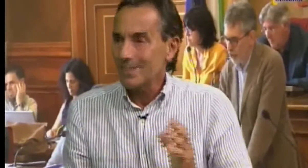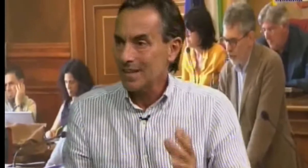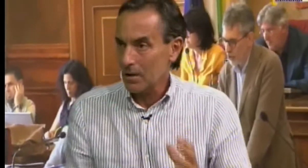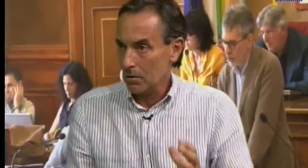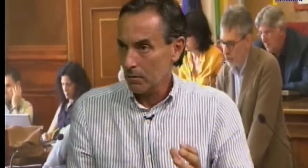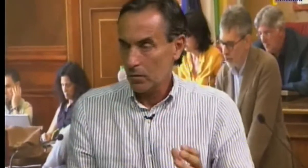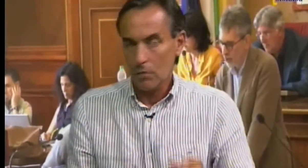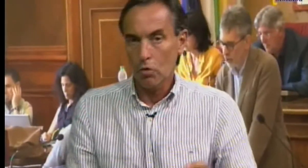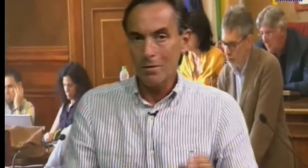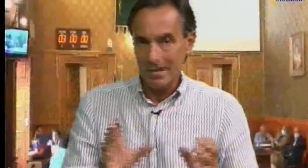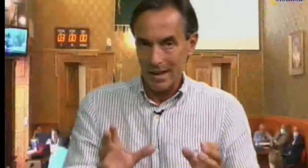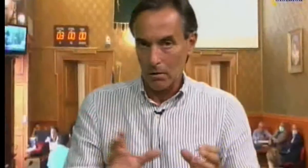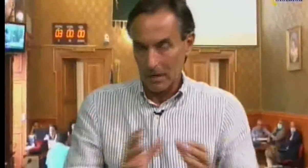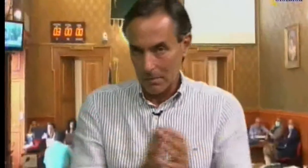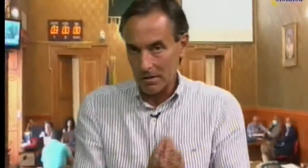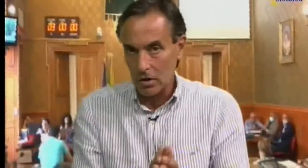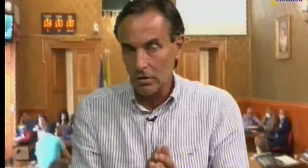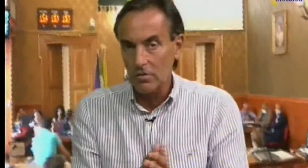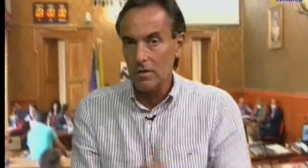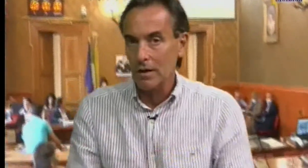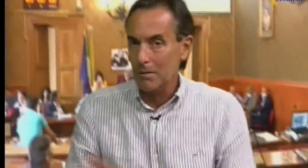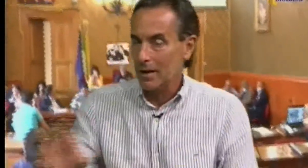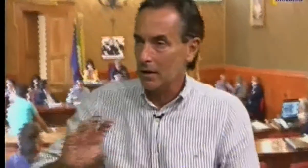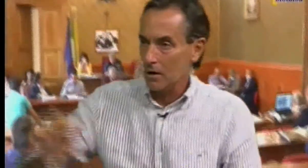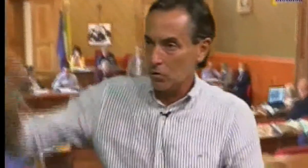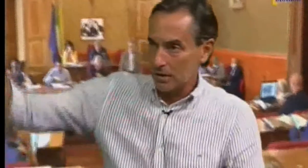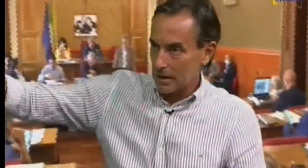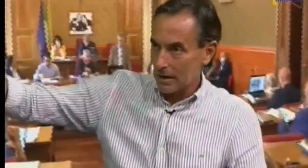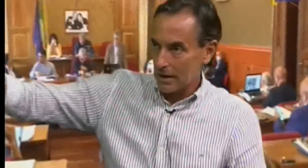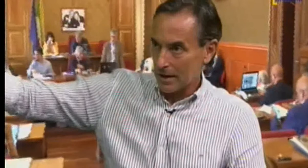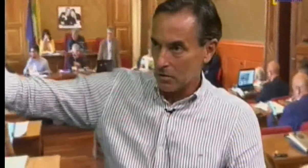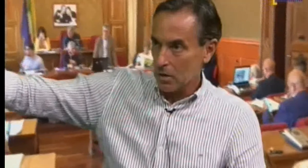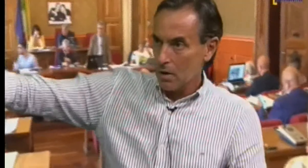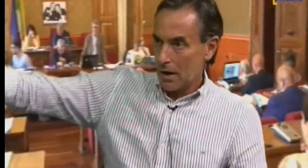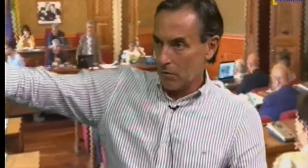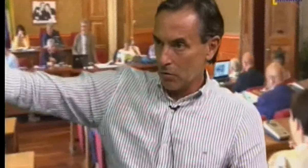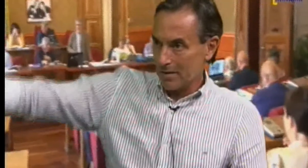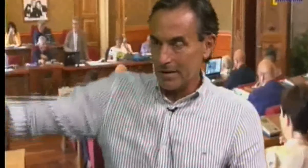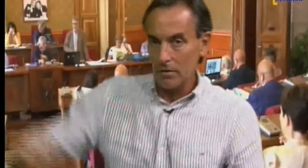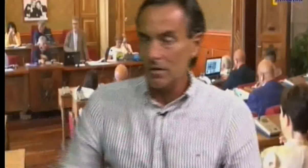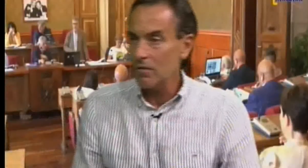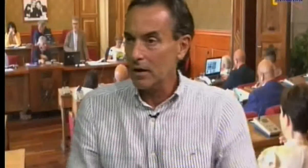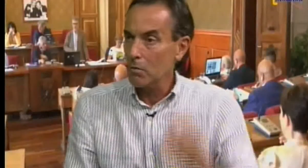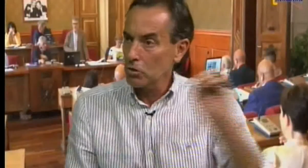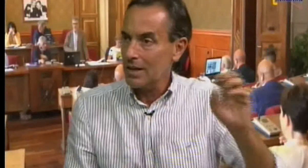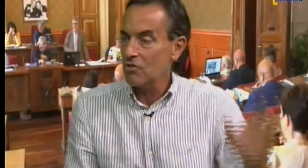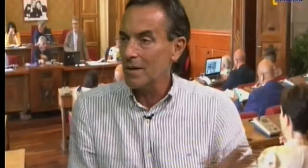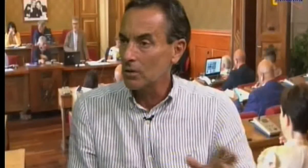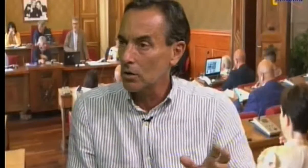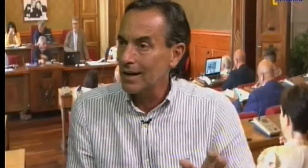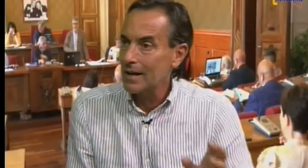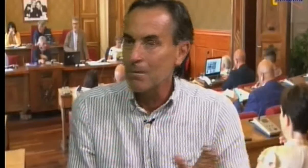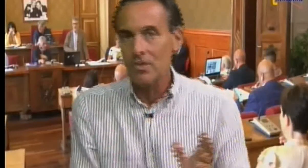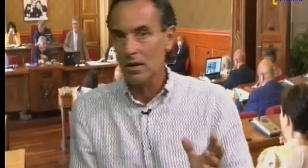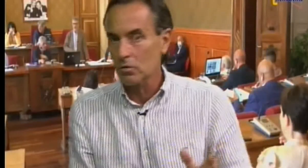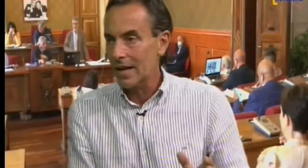volume zero, volume zero per chi mi ascolta, non significa a Marina di Ragusa tenere le radio a volume zero, significa non buttare cemento